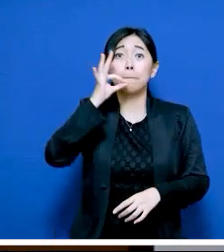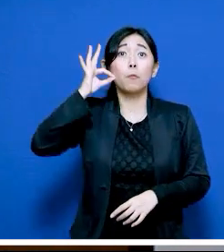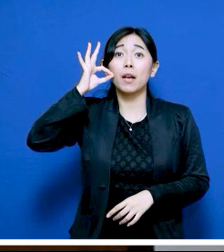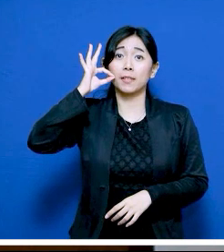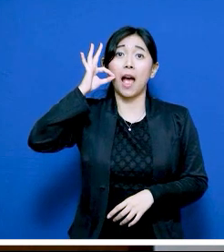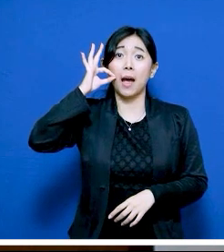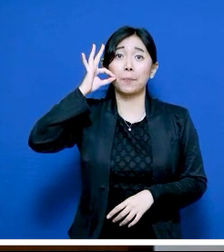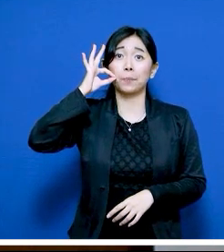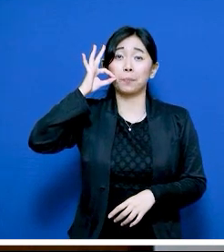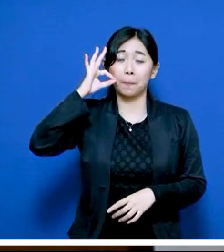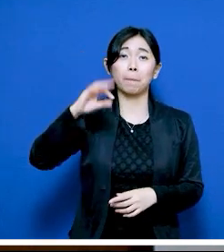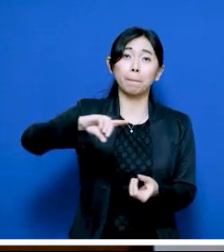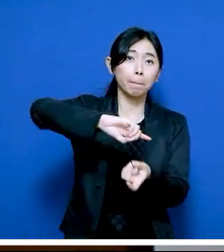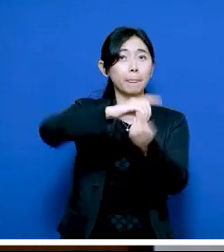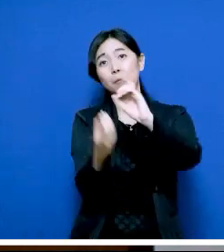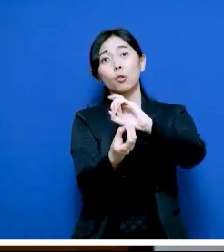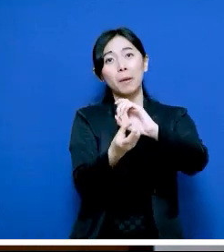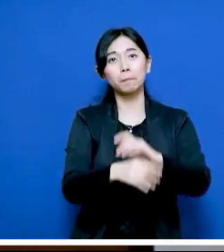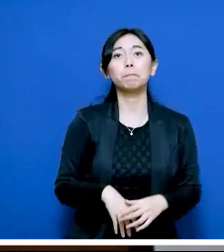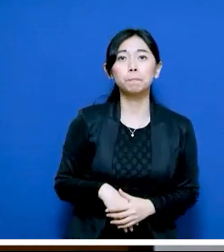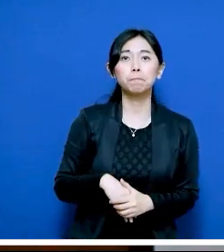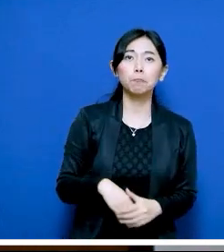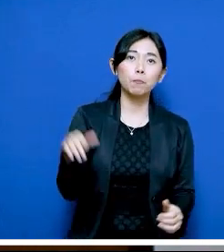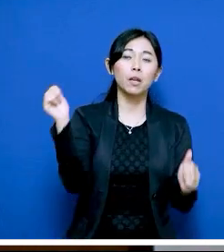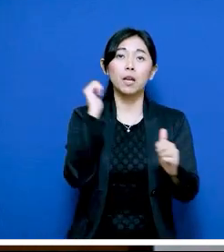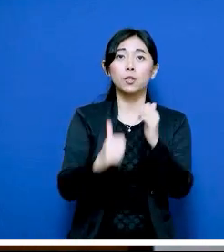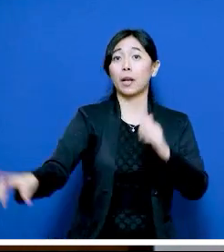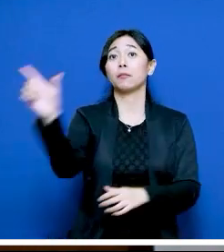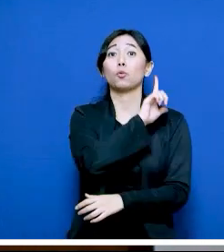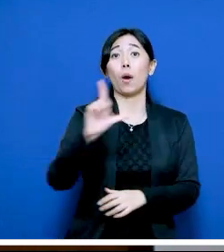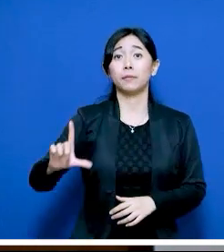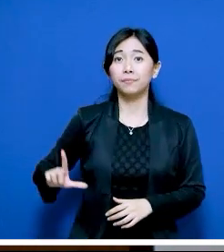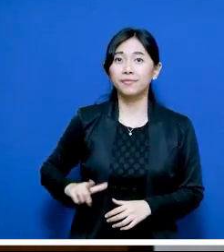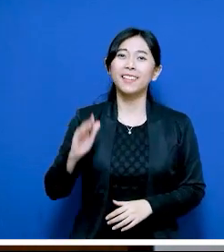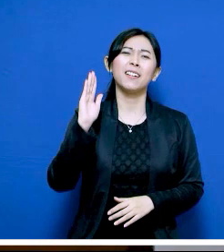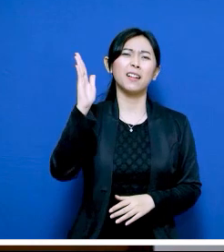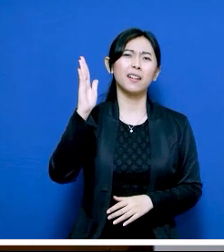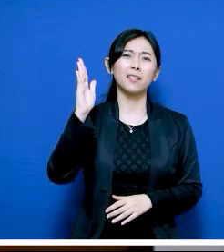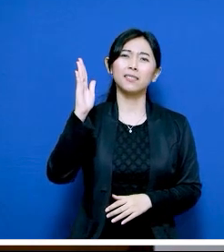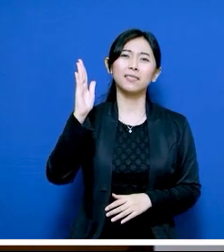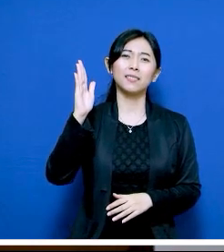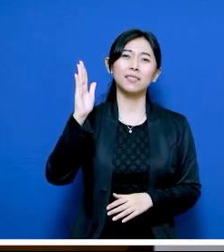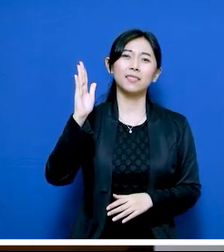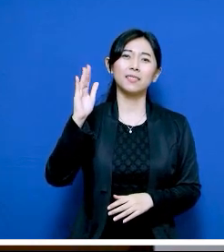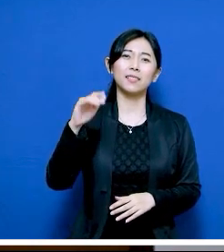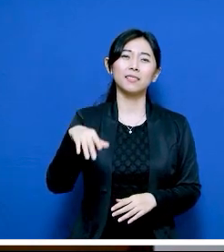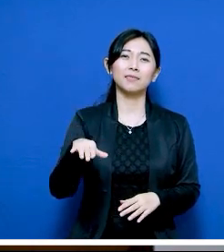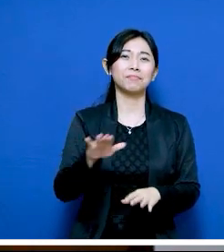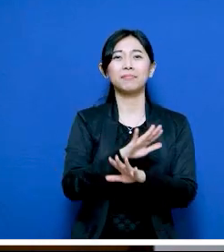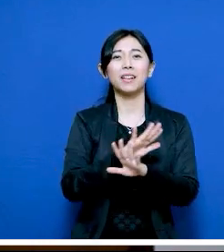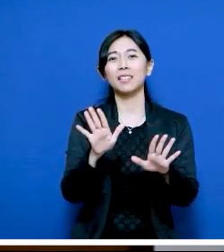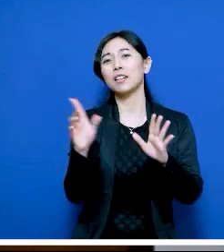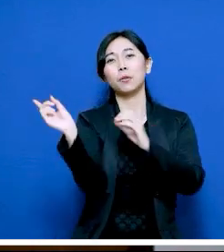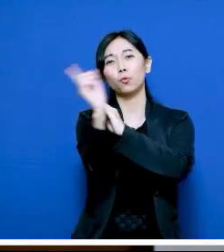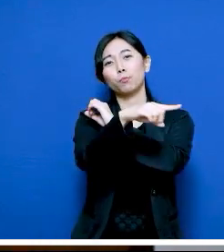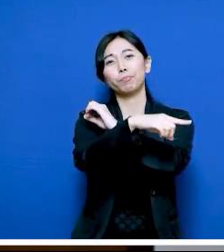bentuk pertobatan yang mau dilakukan, sehingga Tuhan akhirnya justru dalam